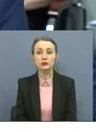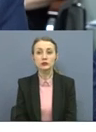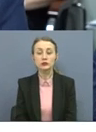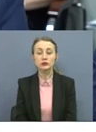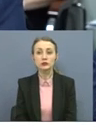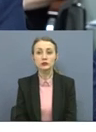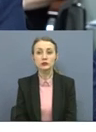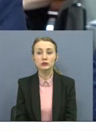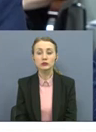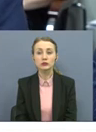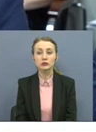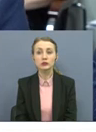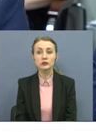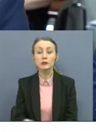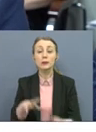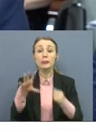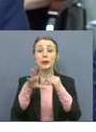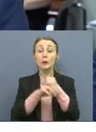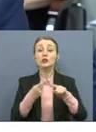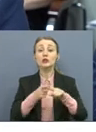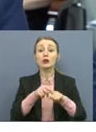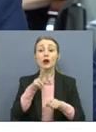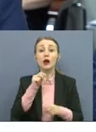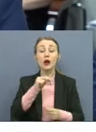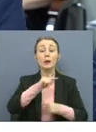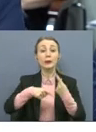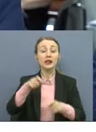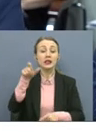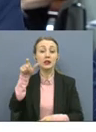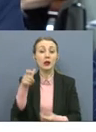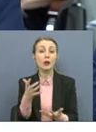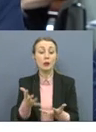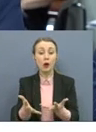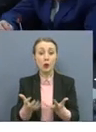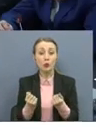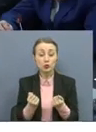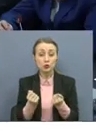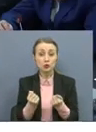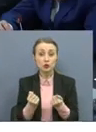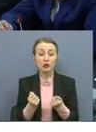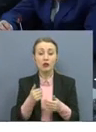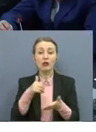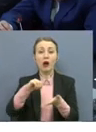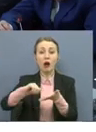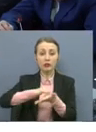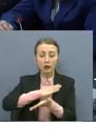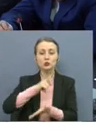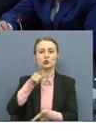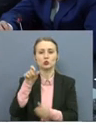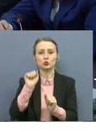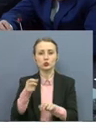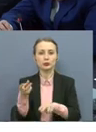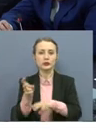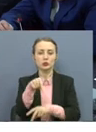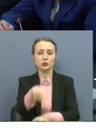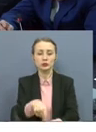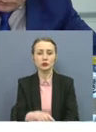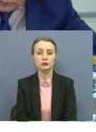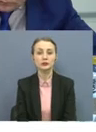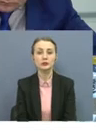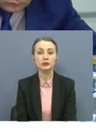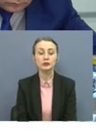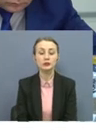закончим до осени, и так как вы уже защитили на РПС, мы вам предоставим место. Кәсіпкерлер палатасының өкілдері